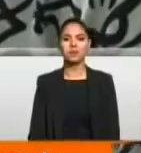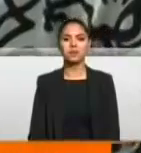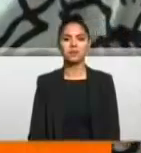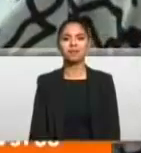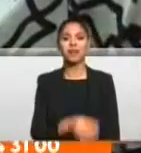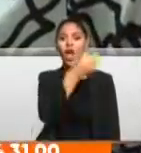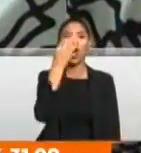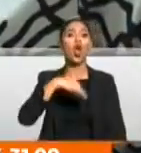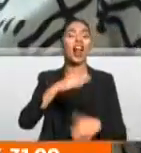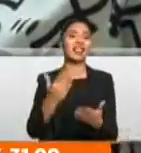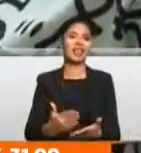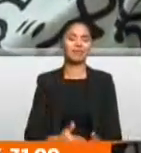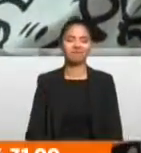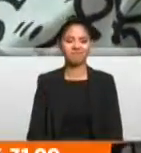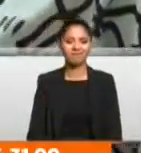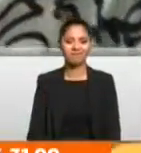Kolay değilmiş, bu da kolay değilmiş.